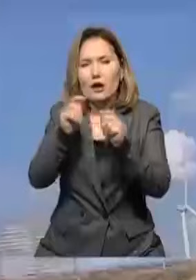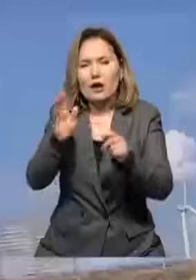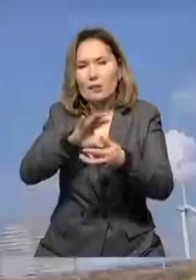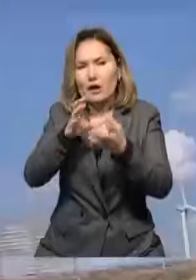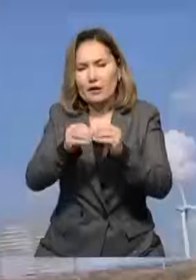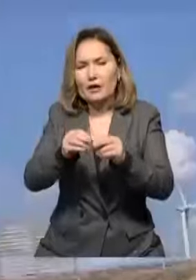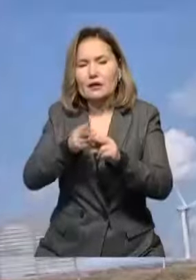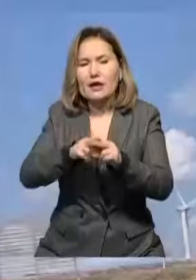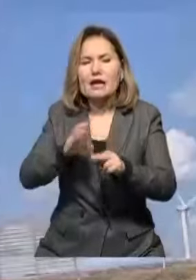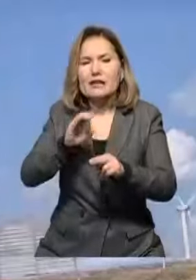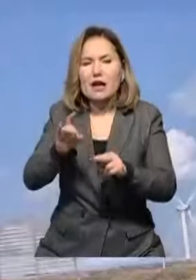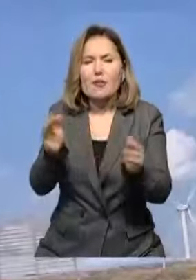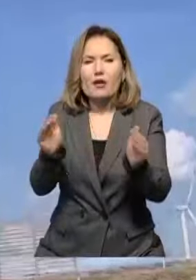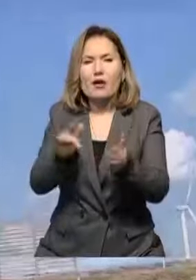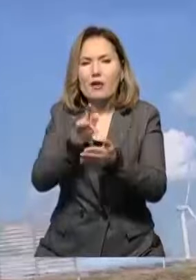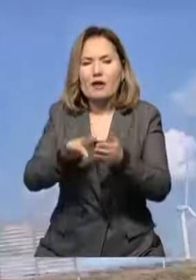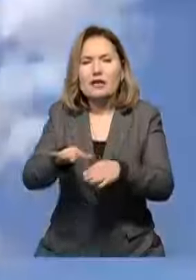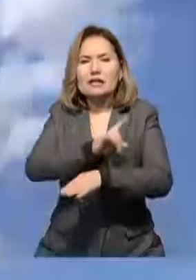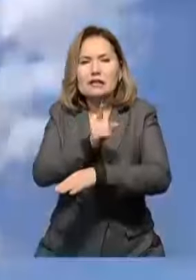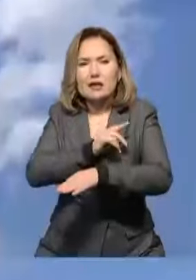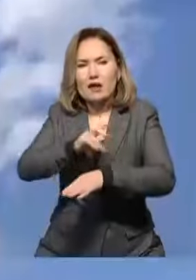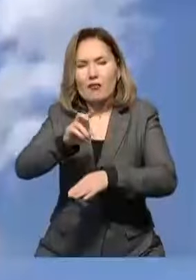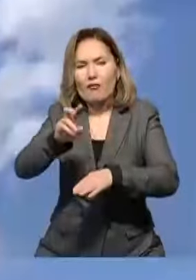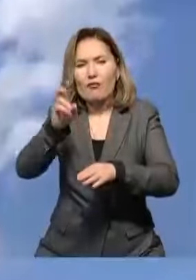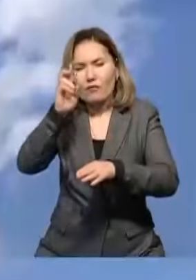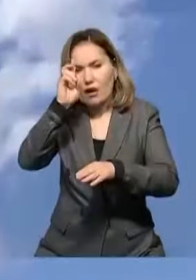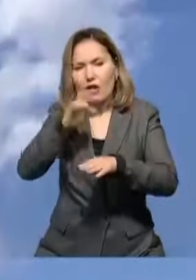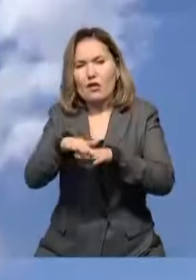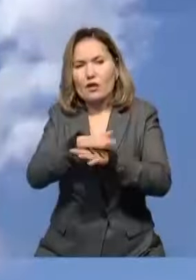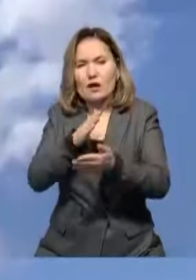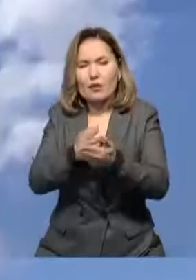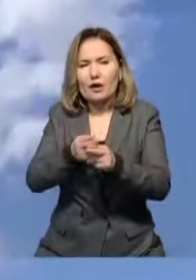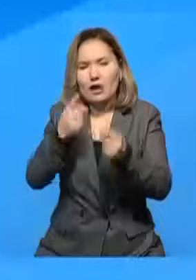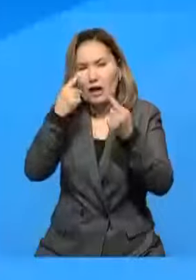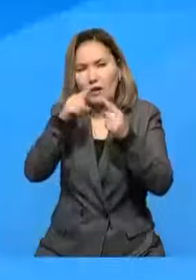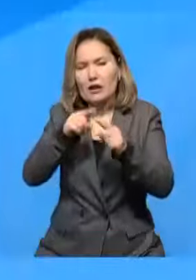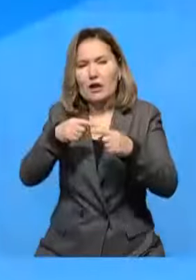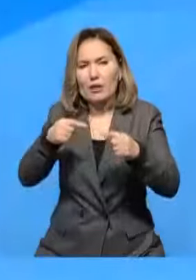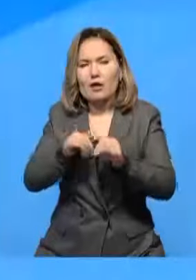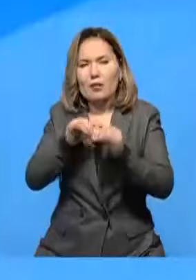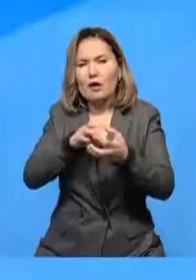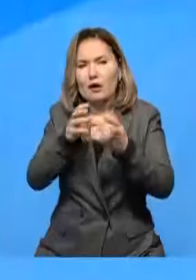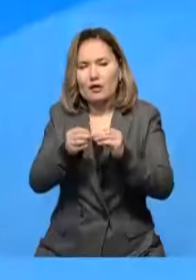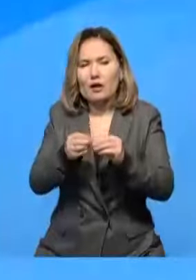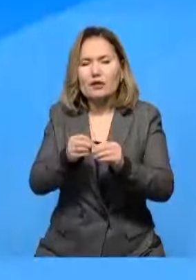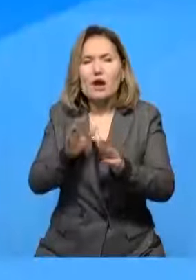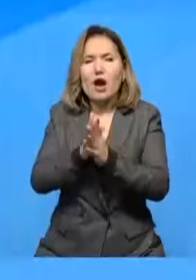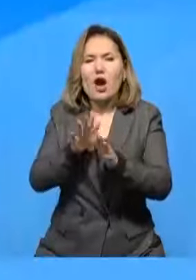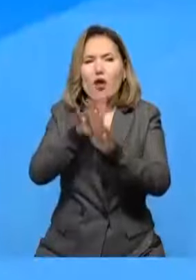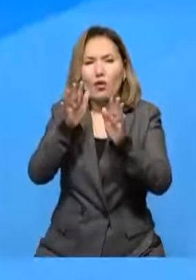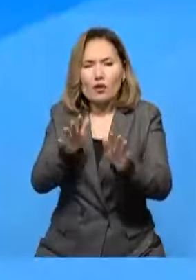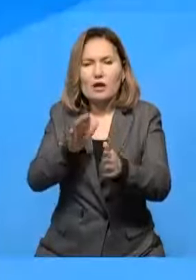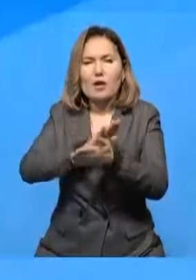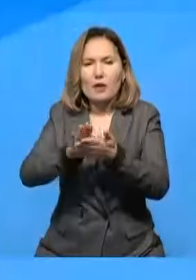Сингапурдың жері шағын болса да, ілімі мықты. Президент аталған салада технология және тәжірибе алмасуға шақырды. Сингапур қоқыс шағу арқылы қуат